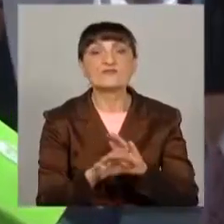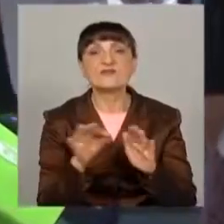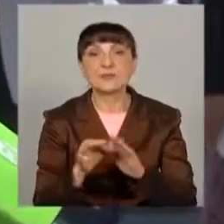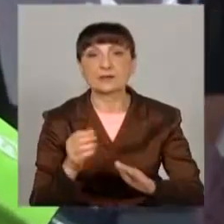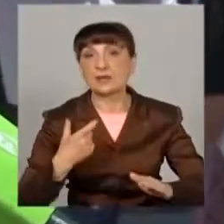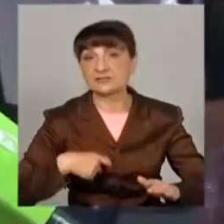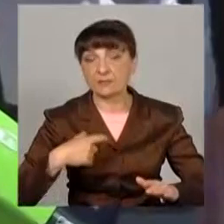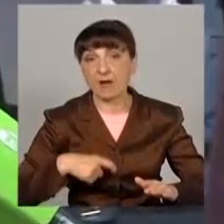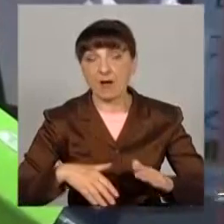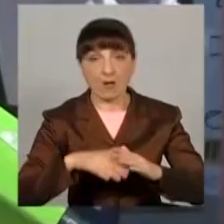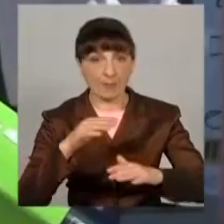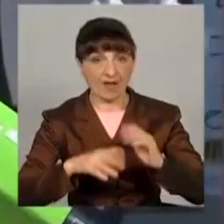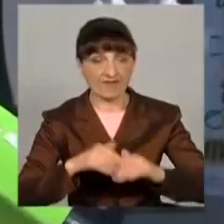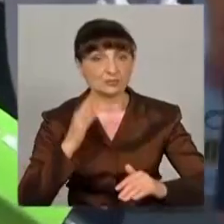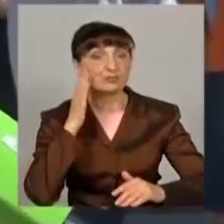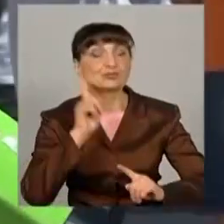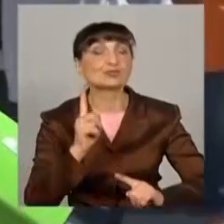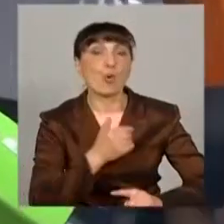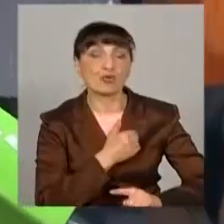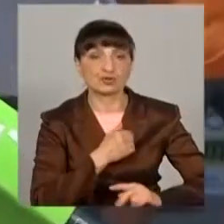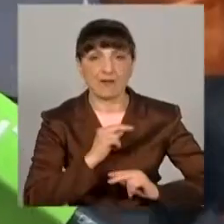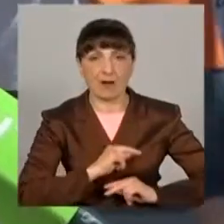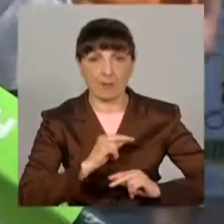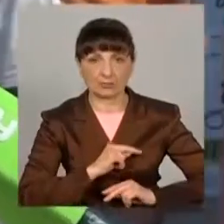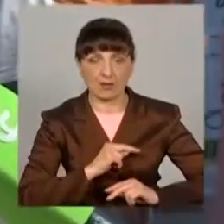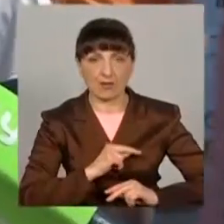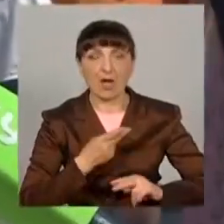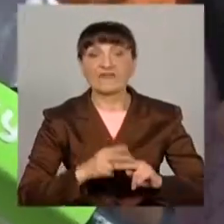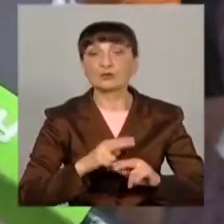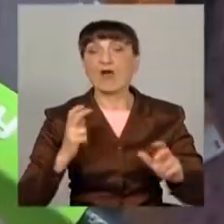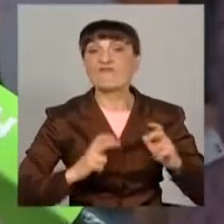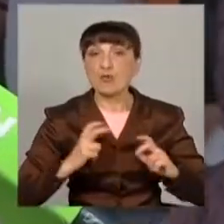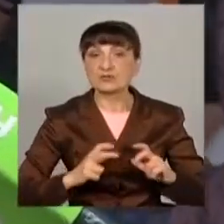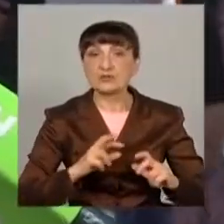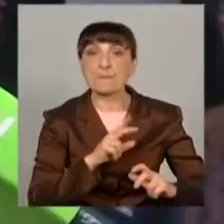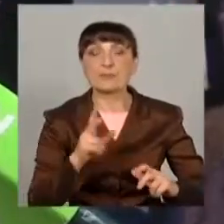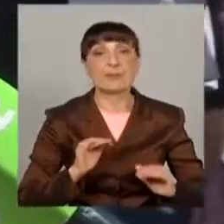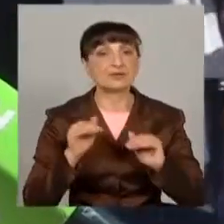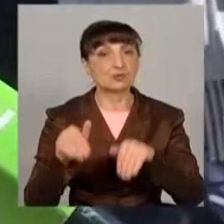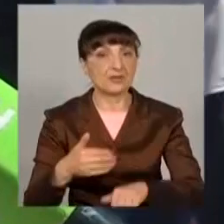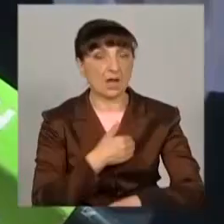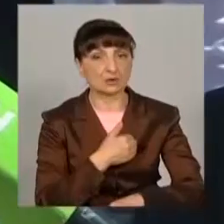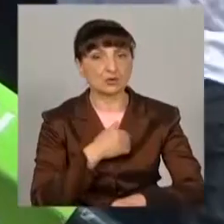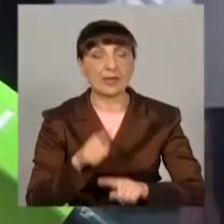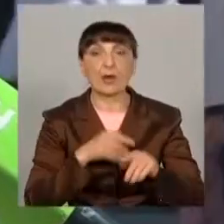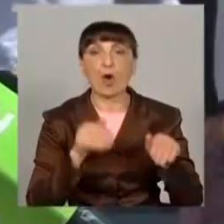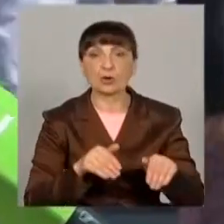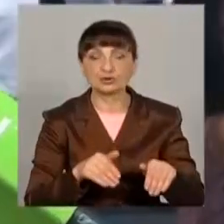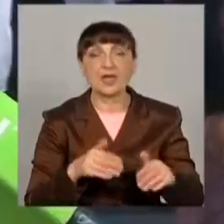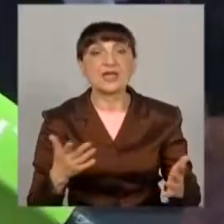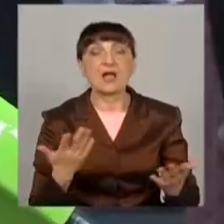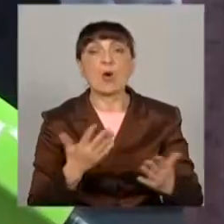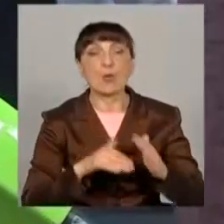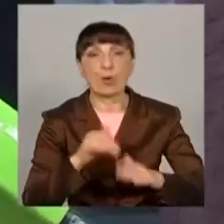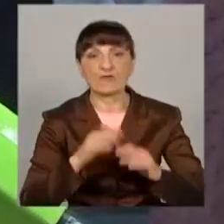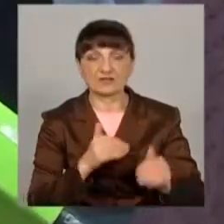себя профессию мечты или будущего, в которой вуз, в который бы они хотели поступить, или колледж, и в какой бы профессии